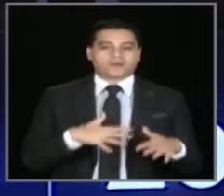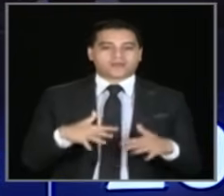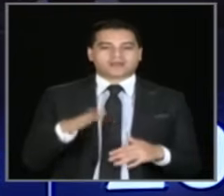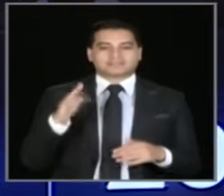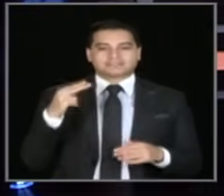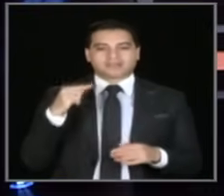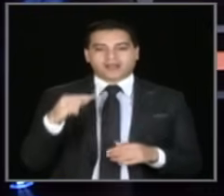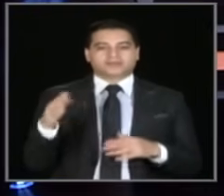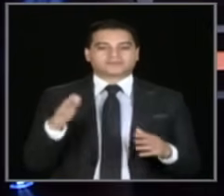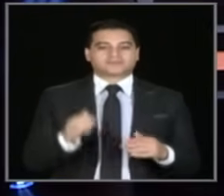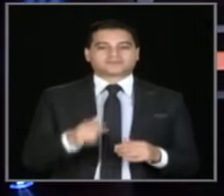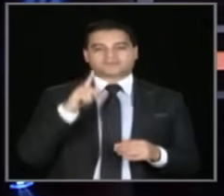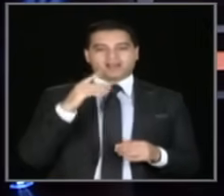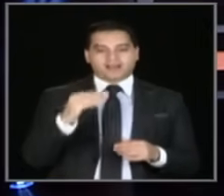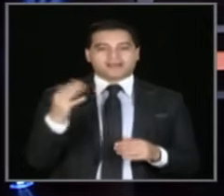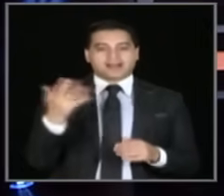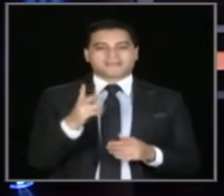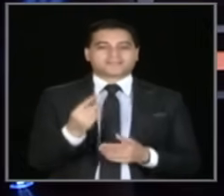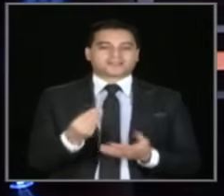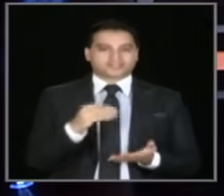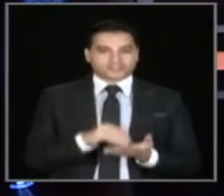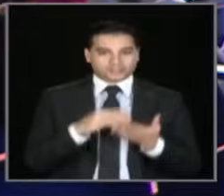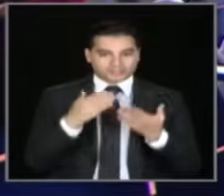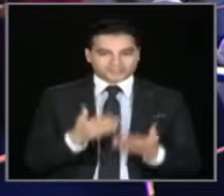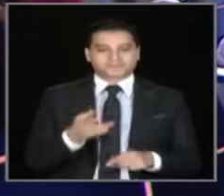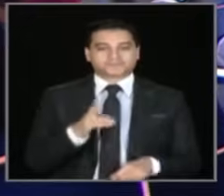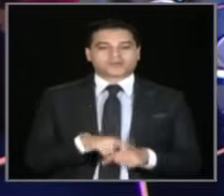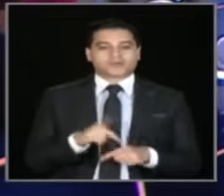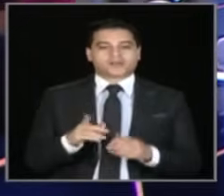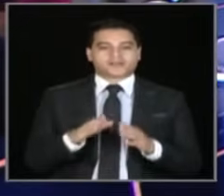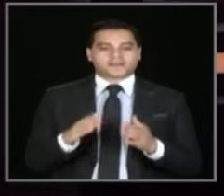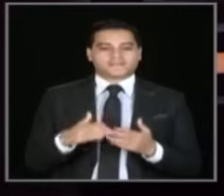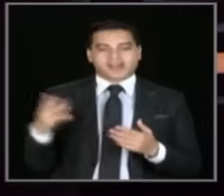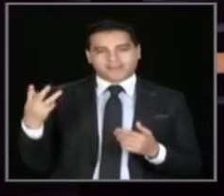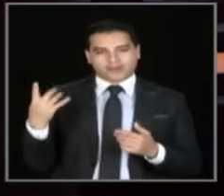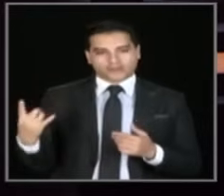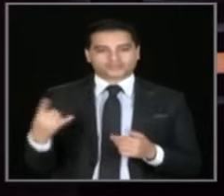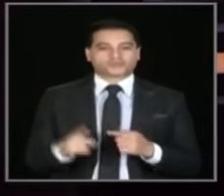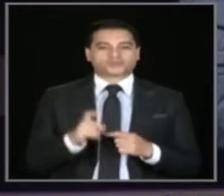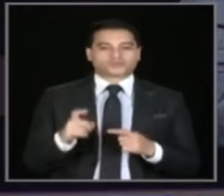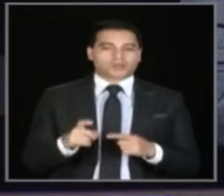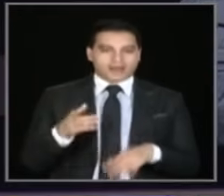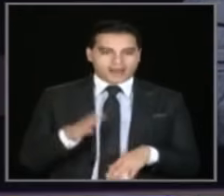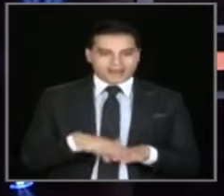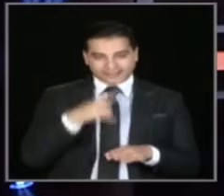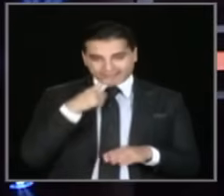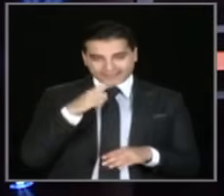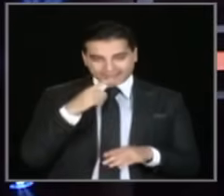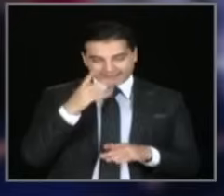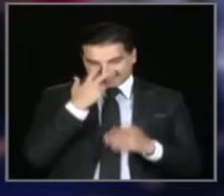عليك، 10 نقاط. 20 أليكس. تايجرز 10. أليكس، سؤال في